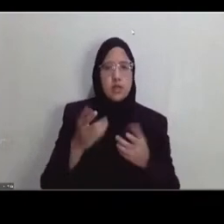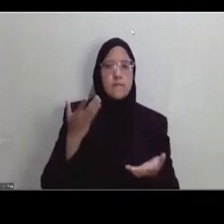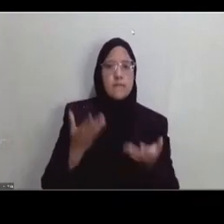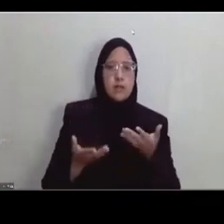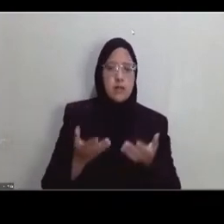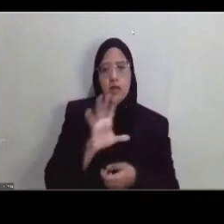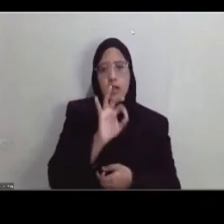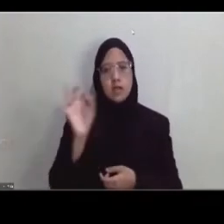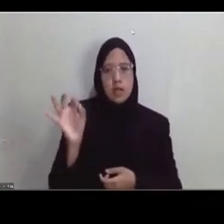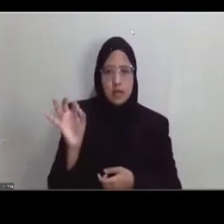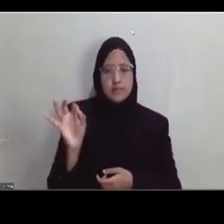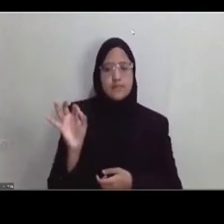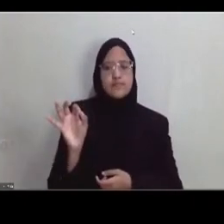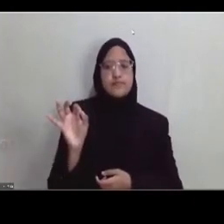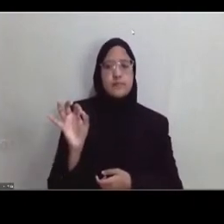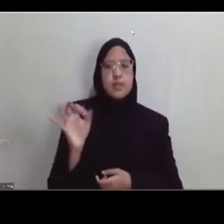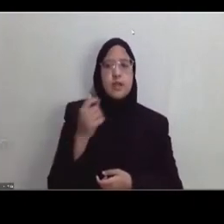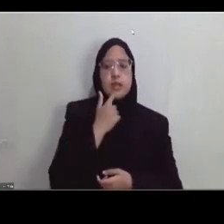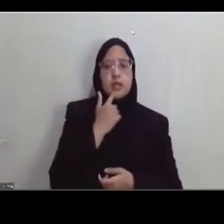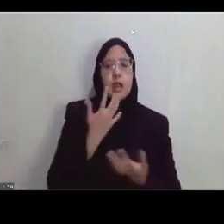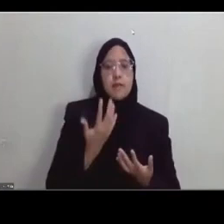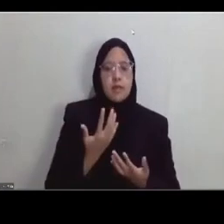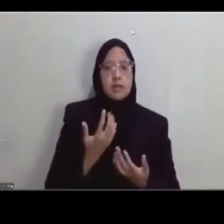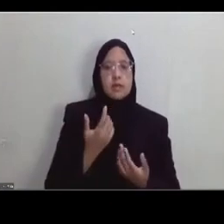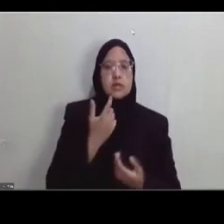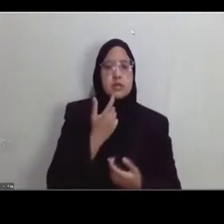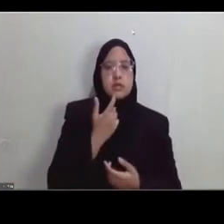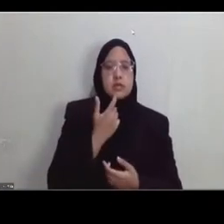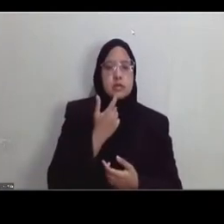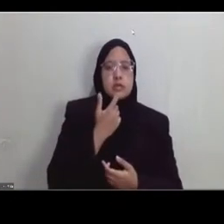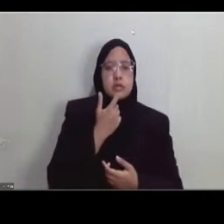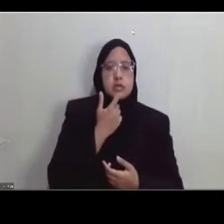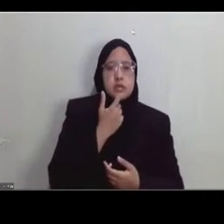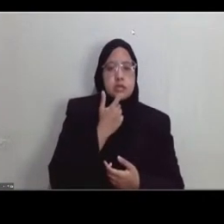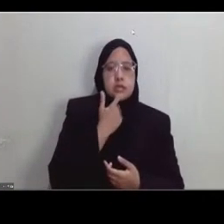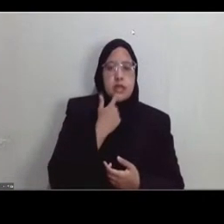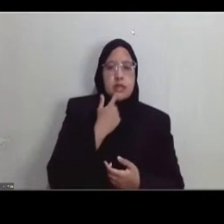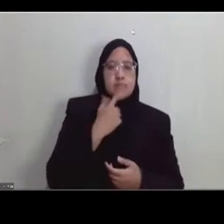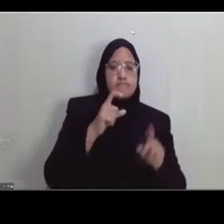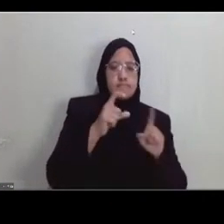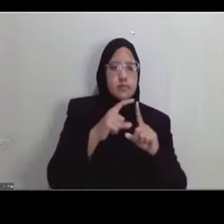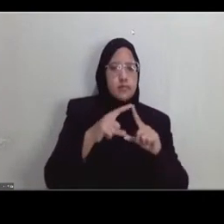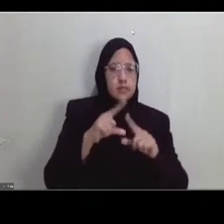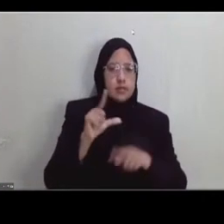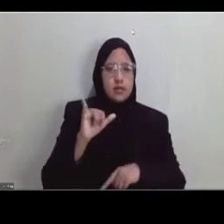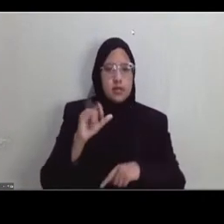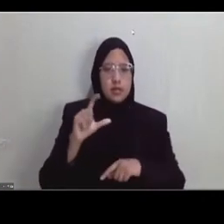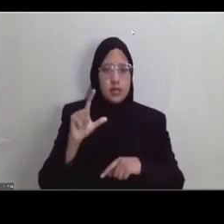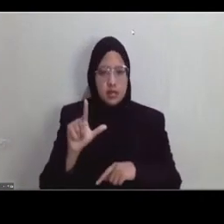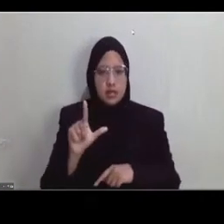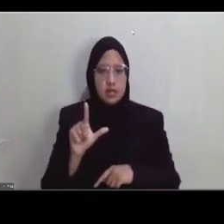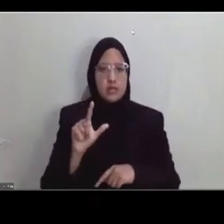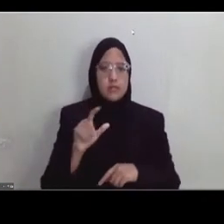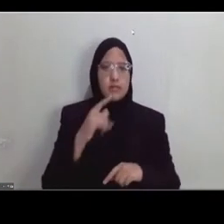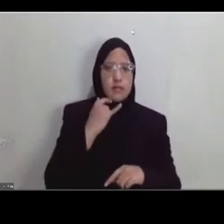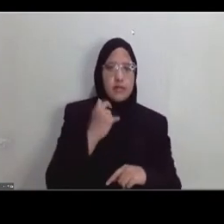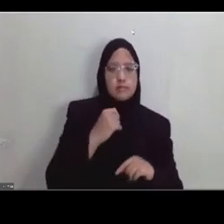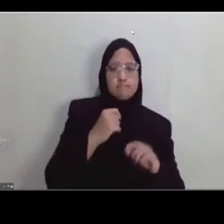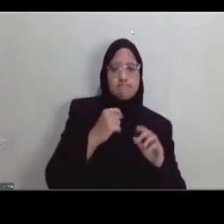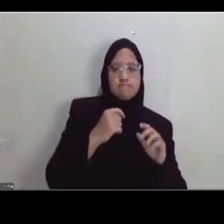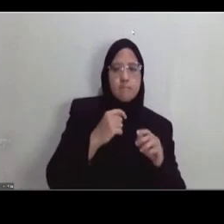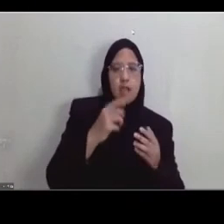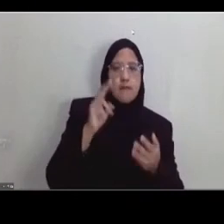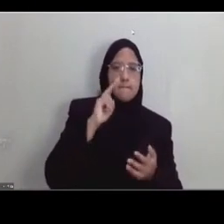selebihnya terutama dalil-dalil yang secara implisit meminta majelis kehormatan mengoreksi putusanusan majelis